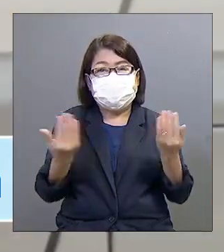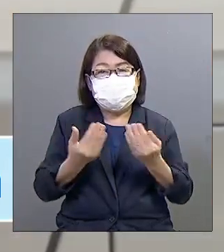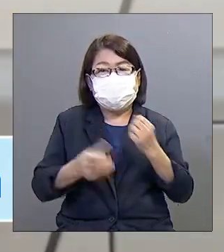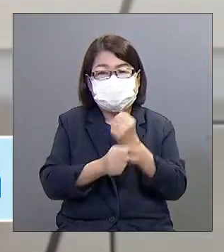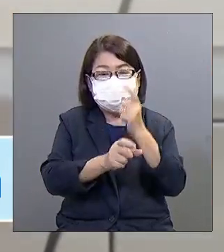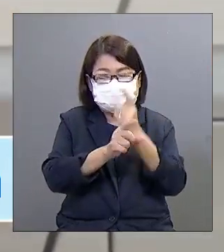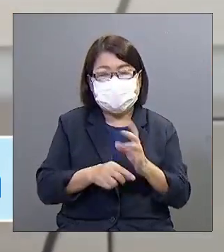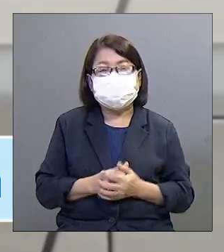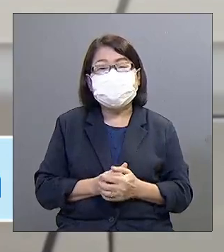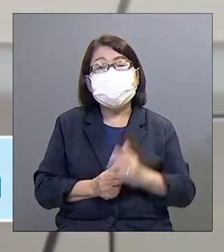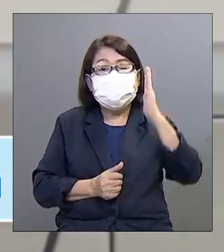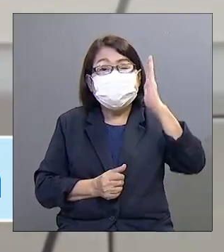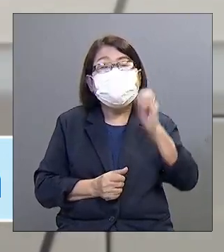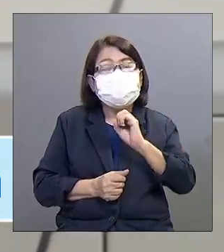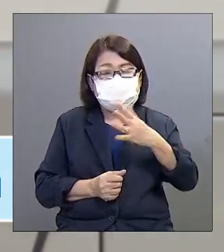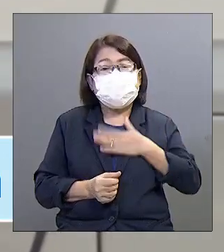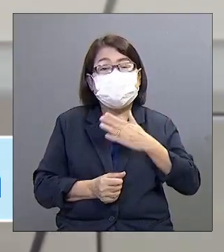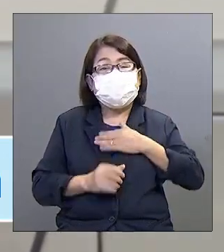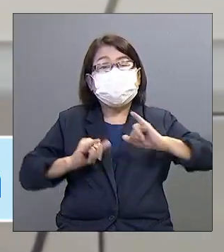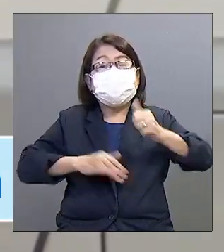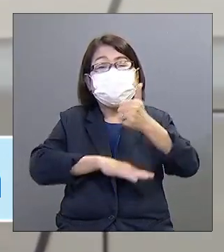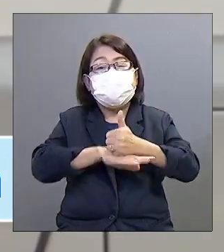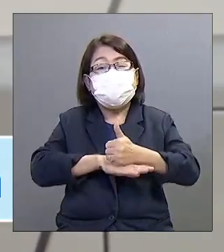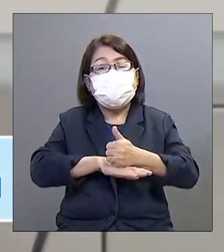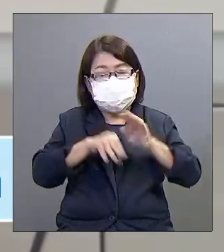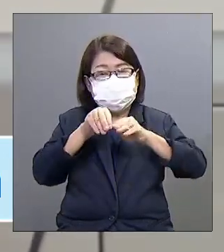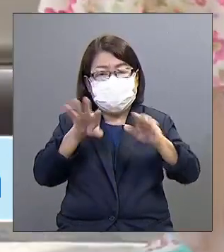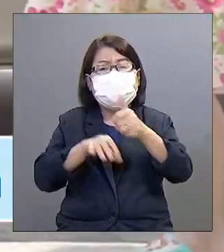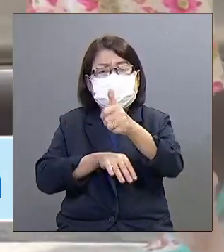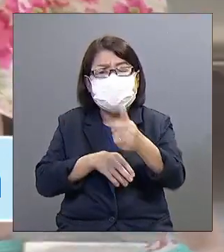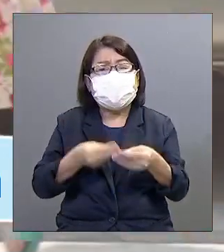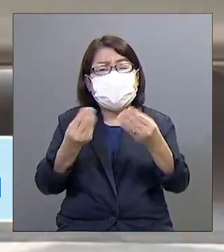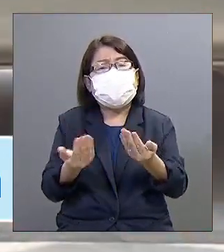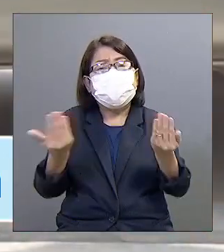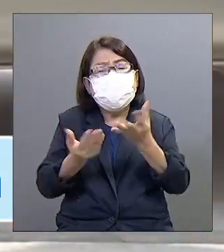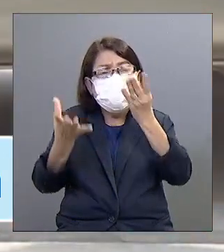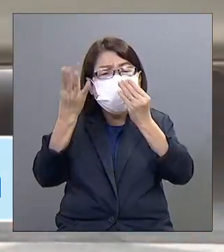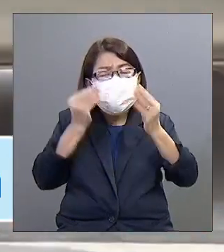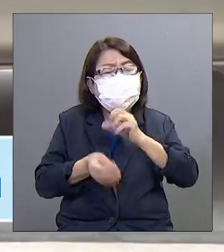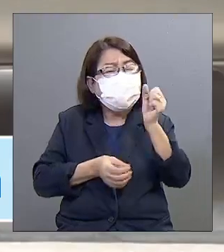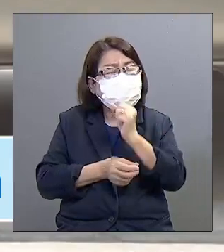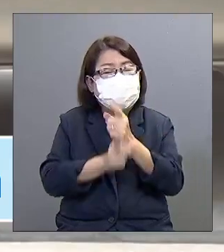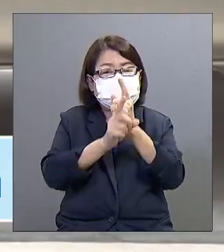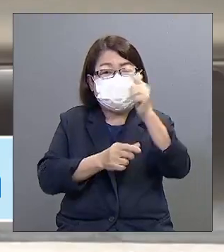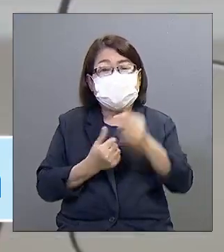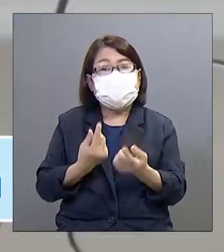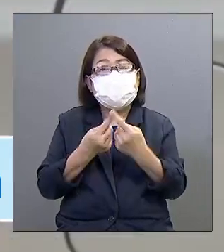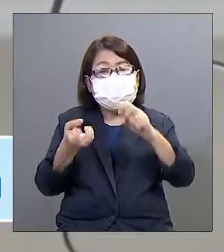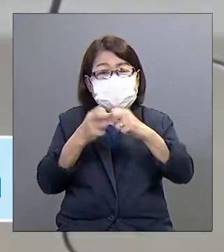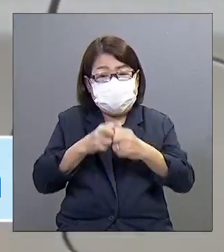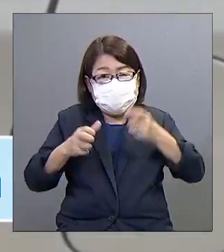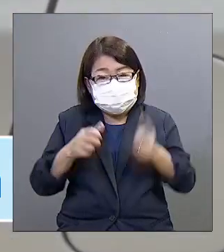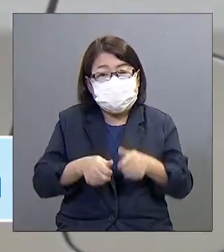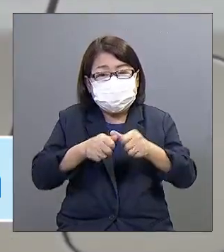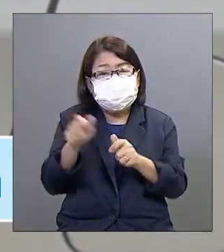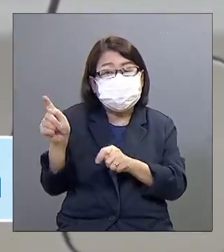ตัยุ่งเองกหังวาเพลงที่ทำข้นมาจะเป็ส่วนหน่ททำให้เด็กๆ ได้ร้องตามได้และหากเกิดเหตุกณที่ติดอยู่ในรถจริงๆ